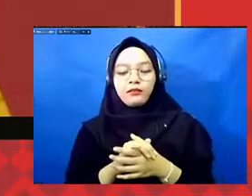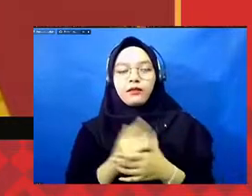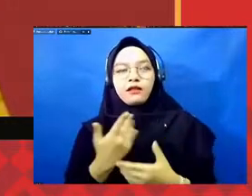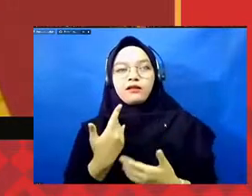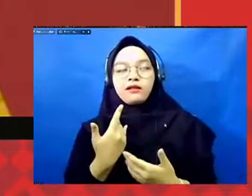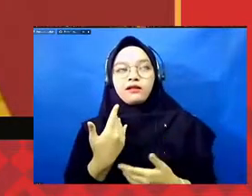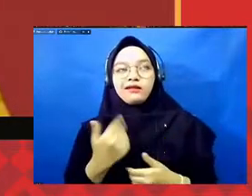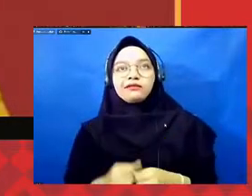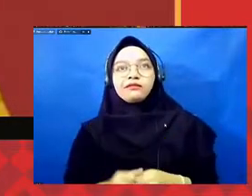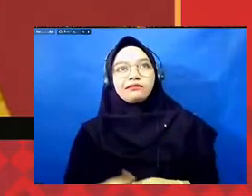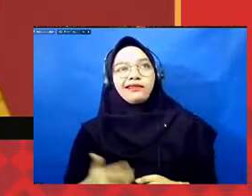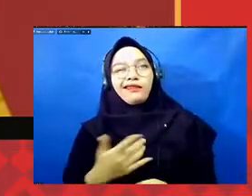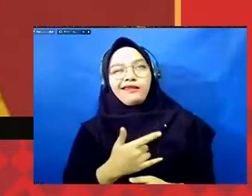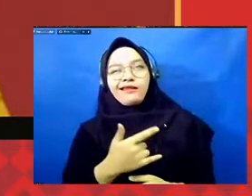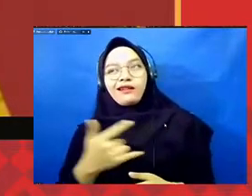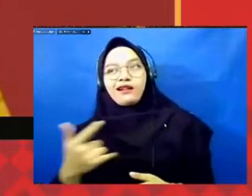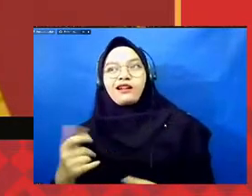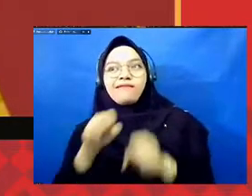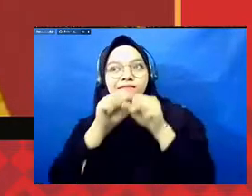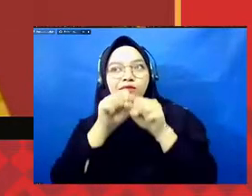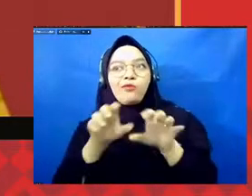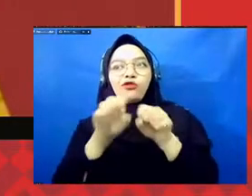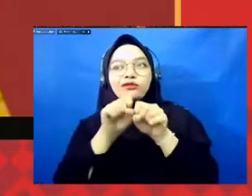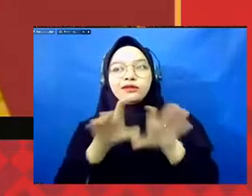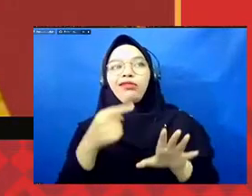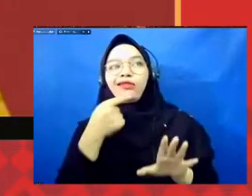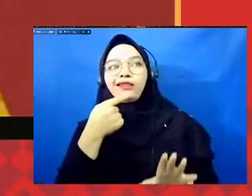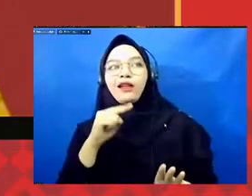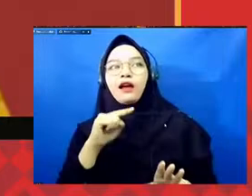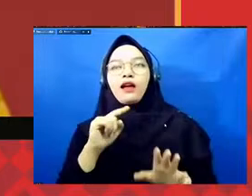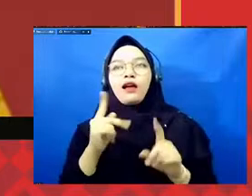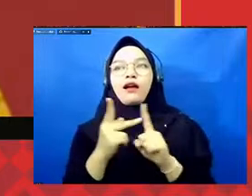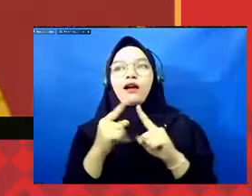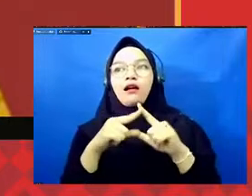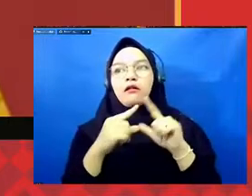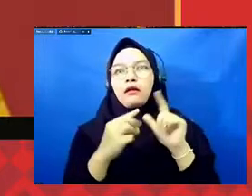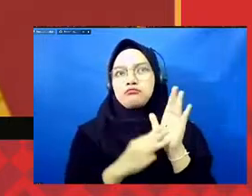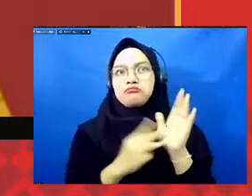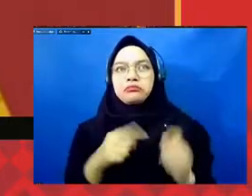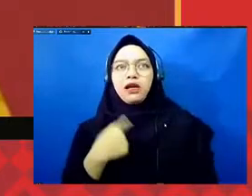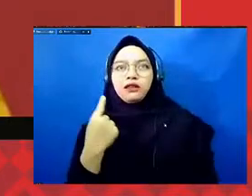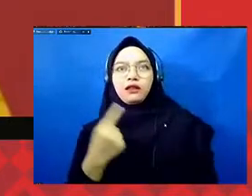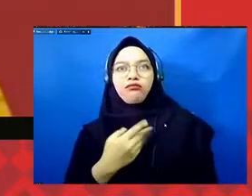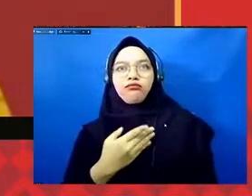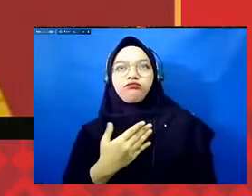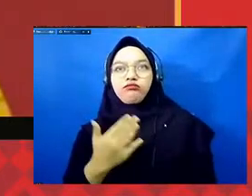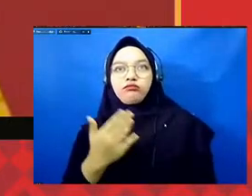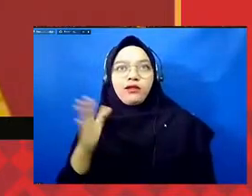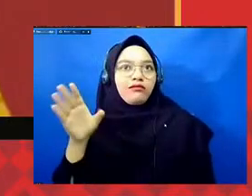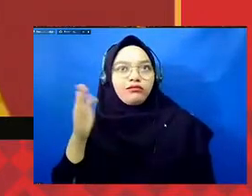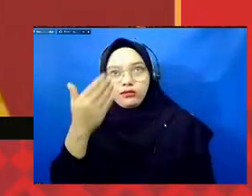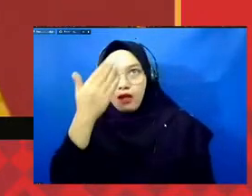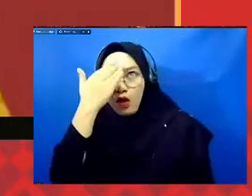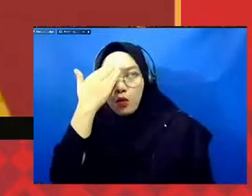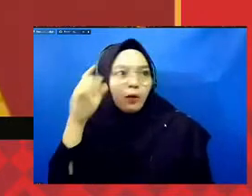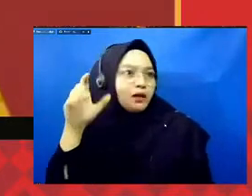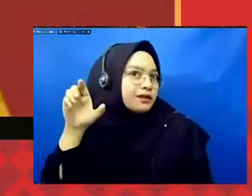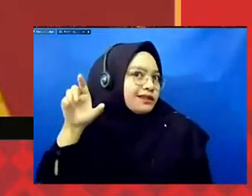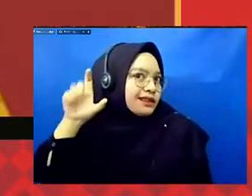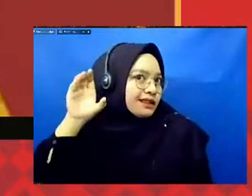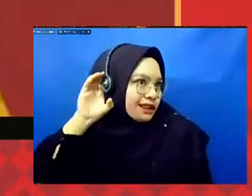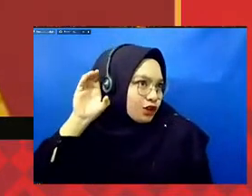terus mempromosikan Human Rights, dan kita tahu bahwa isu ini penting sekali buat